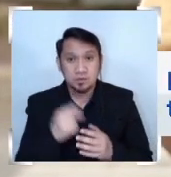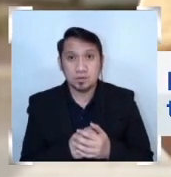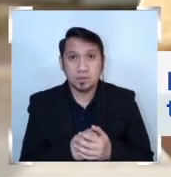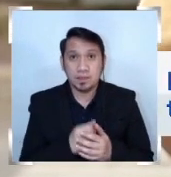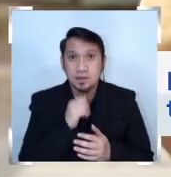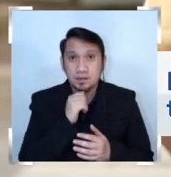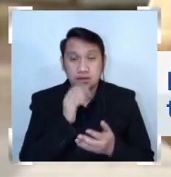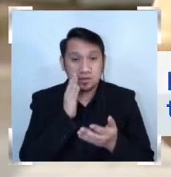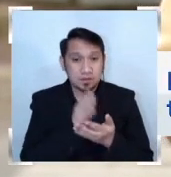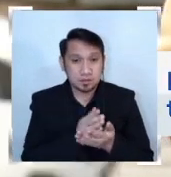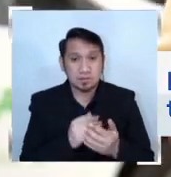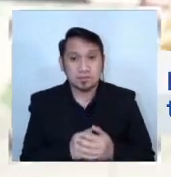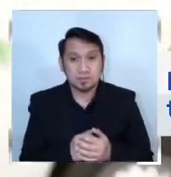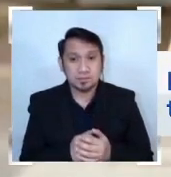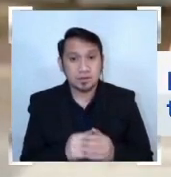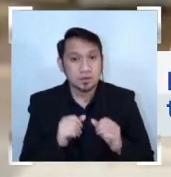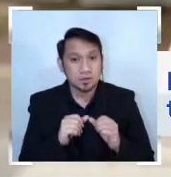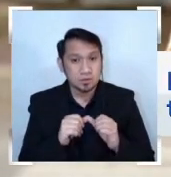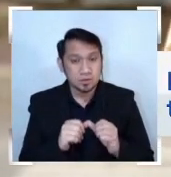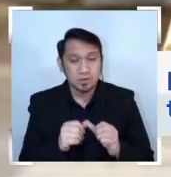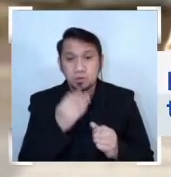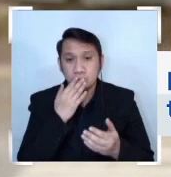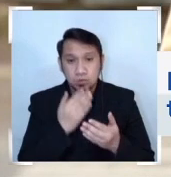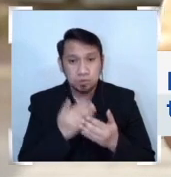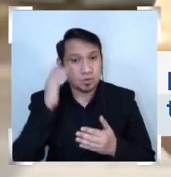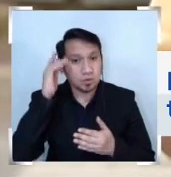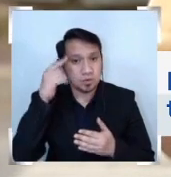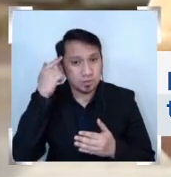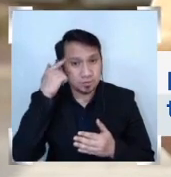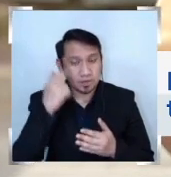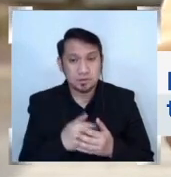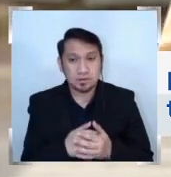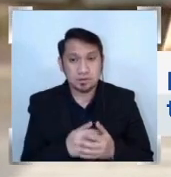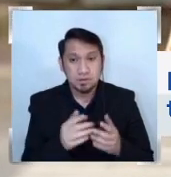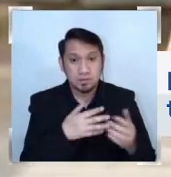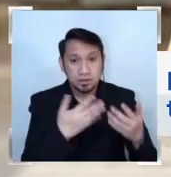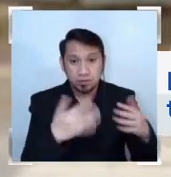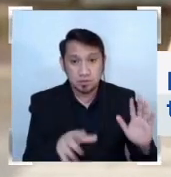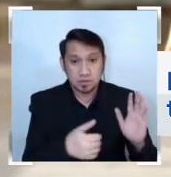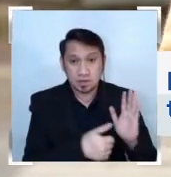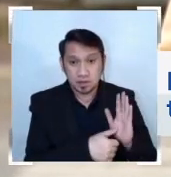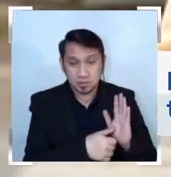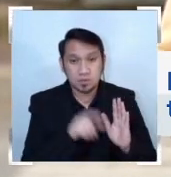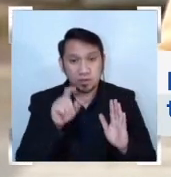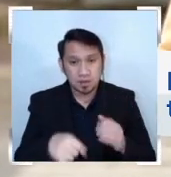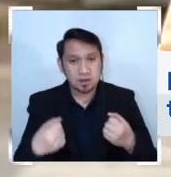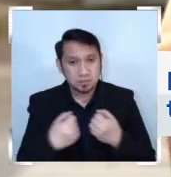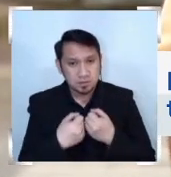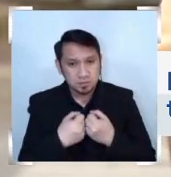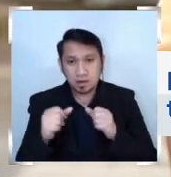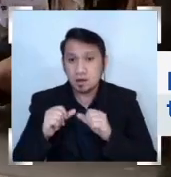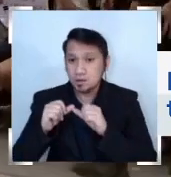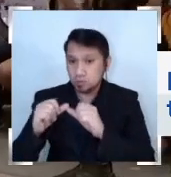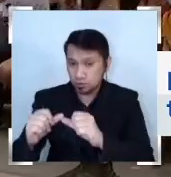ang paghahangad ng mas magandang pamamalakad sa gobyerno sa pagtatapos ng eleksyon, kundi isang laban na dapat ipagpatuloy hanggang